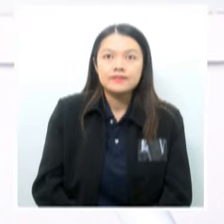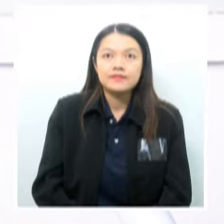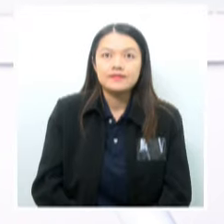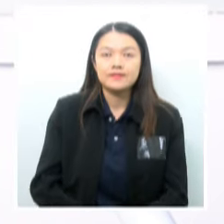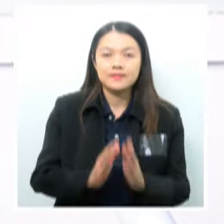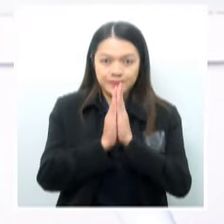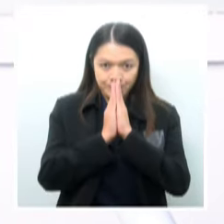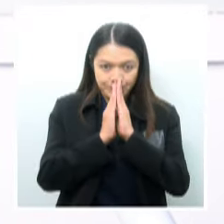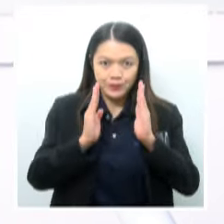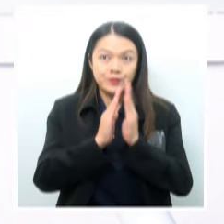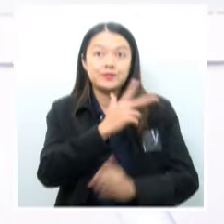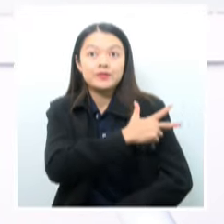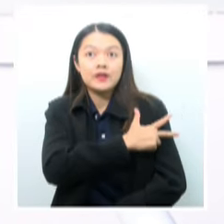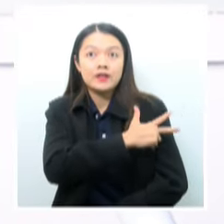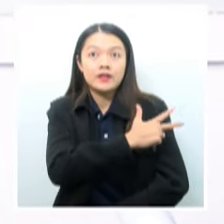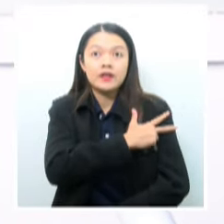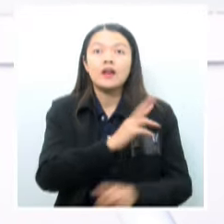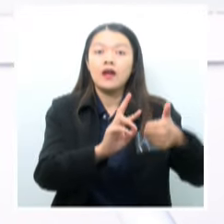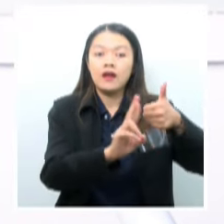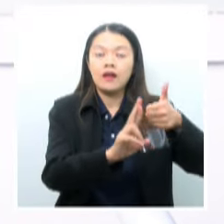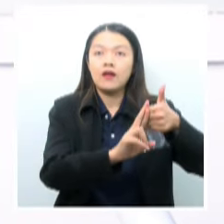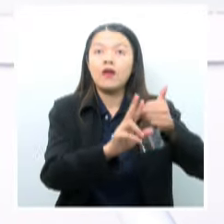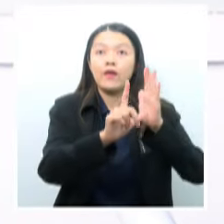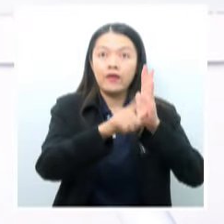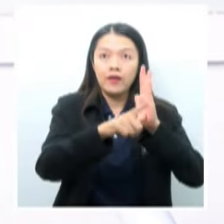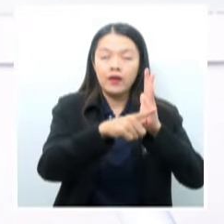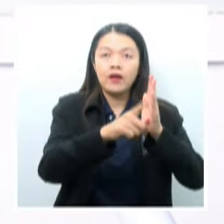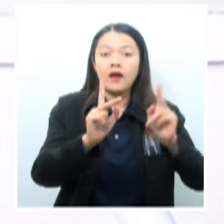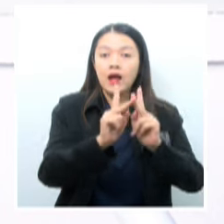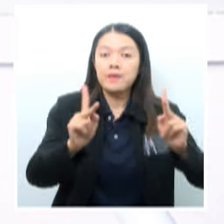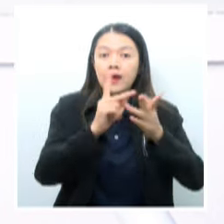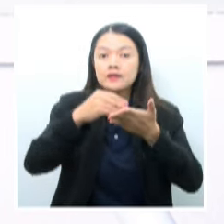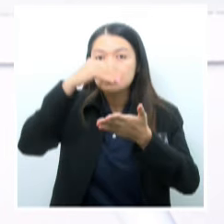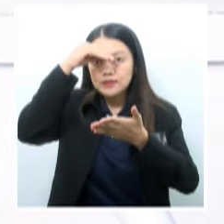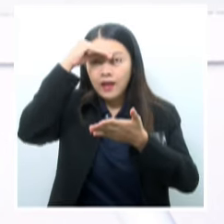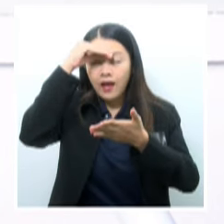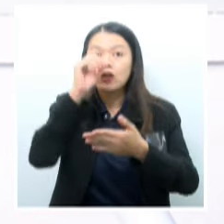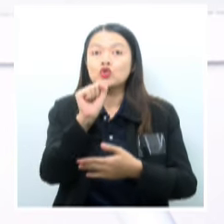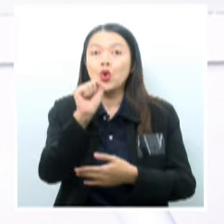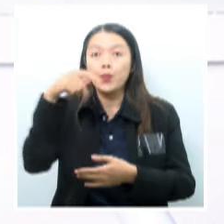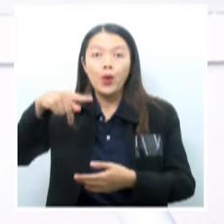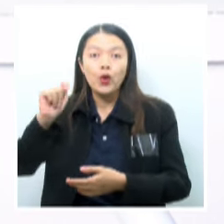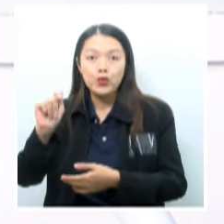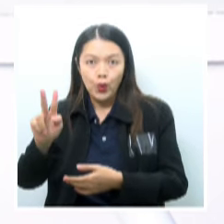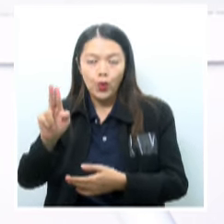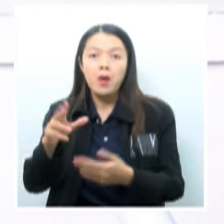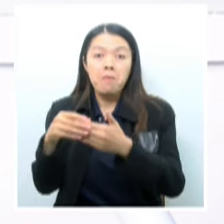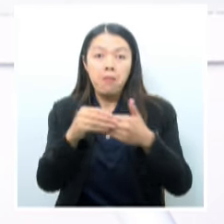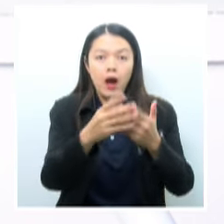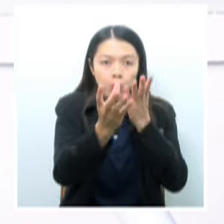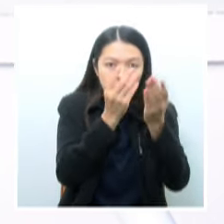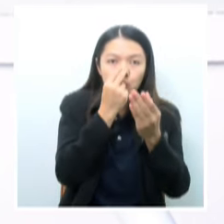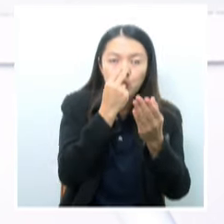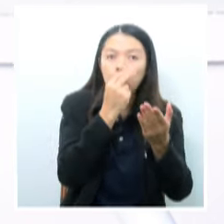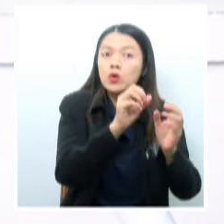ขอบคุณท่านดร.เกตทิพย์สุภวณิชนะคะท่านรองเลขาธิการคณะกรรมการการศึกษาขั้นพื้นฐานค่ะที่พาเราไปดูการจัดการเรียนการสอนแบบ Active Learning